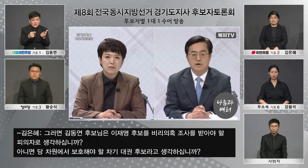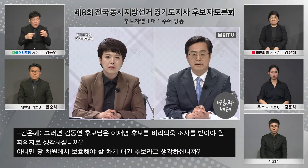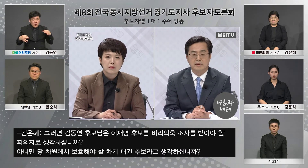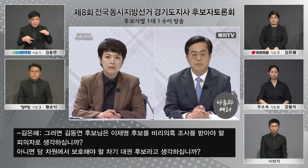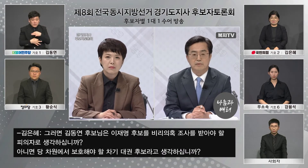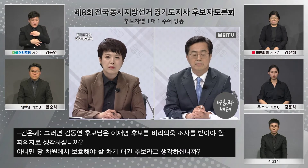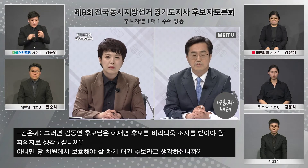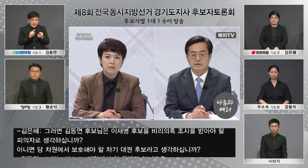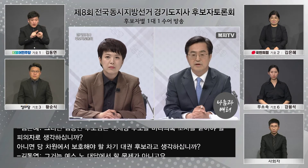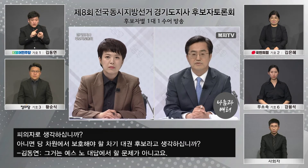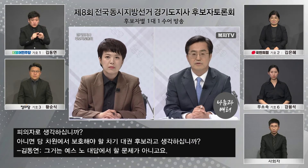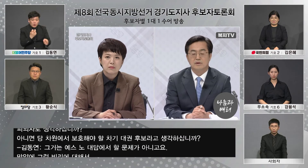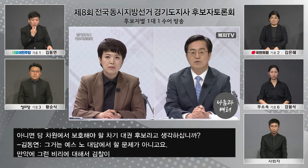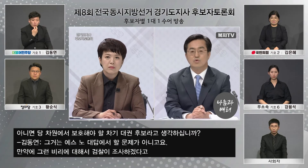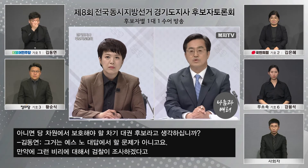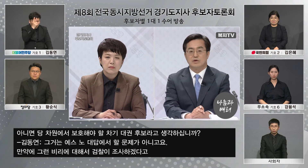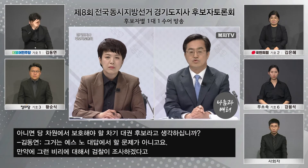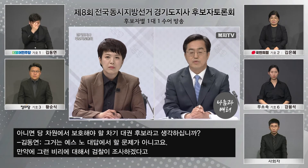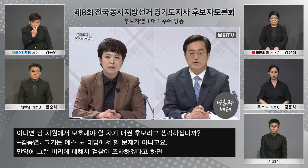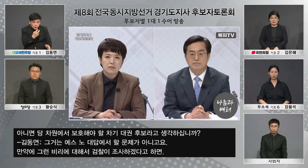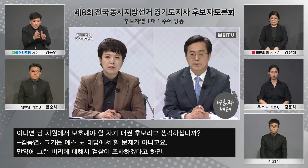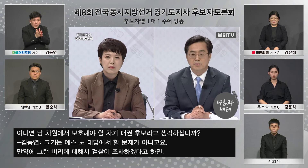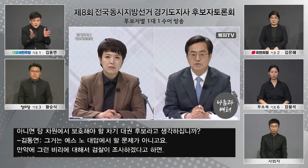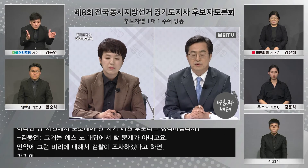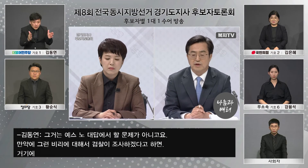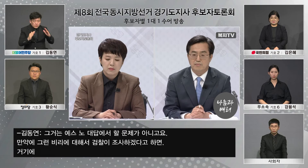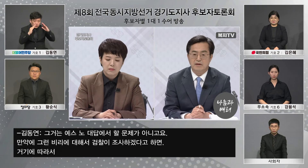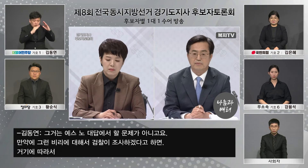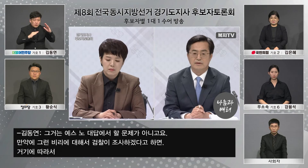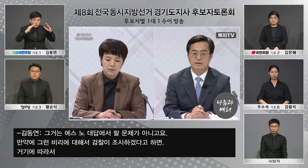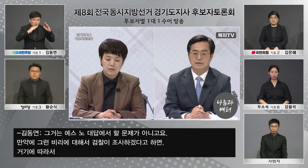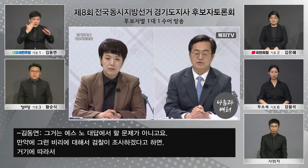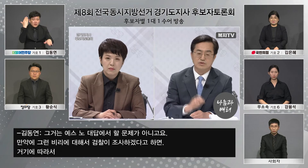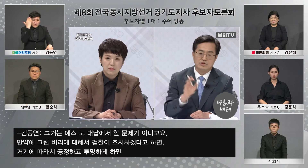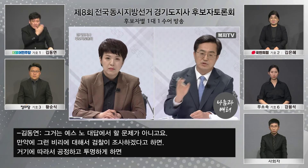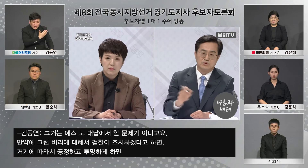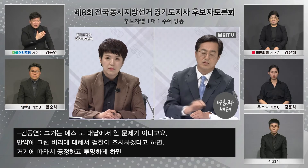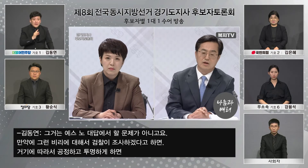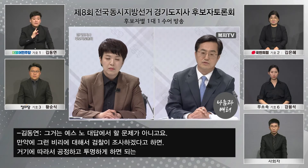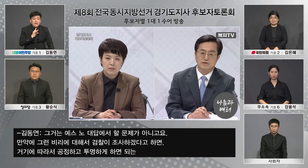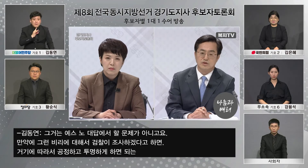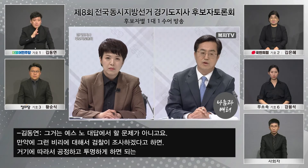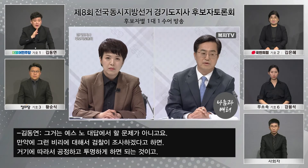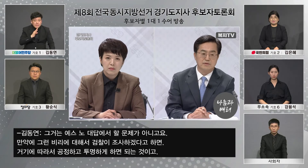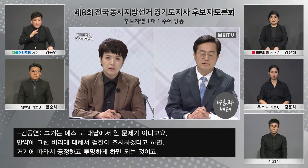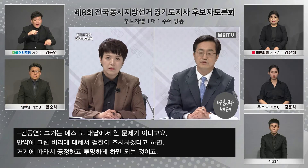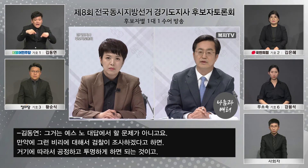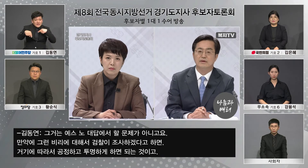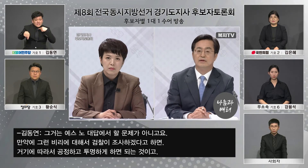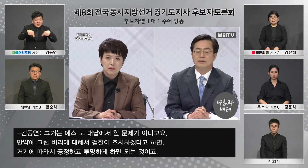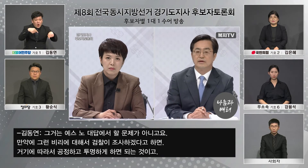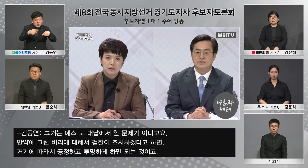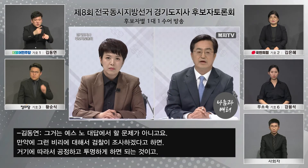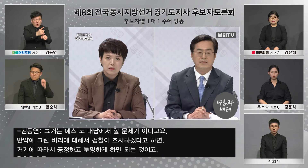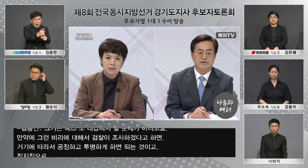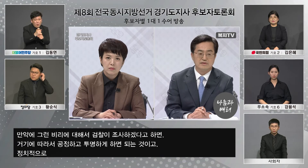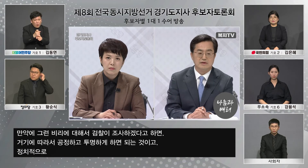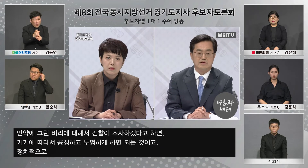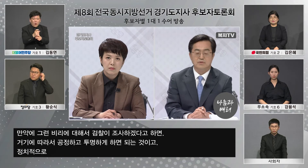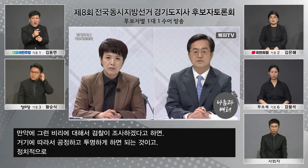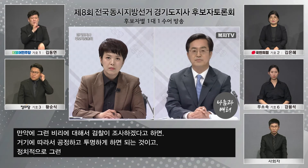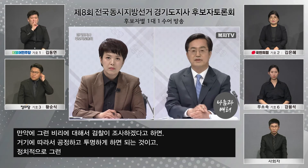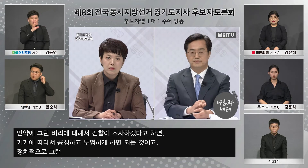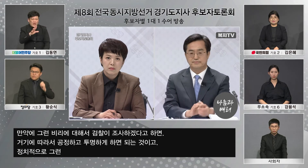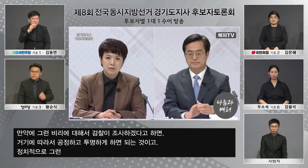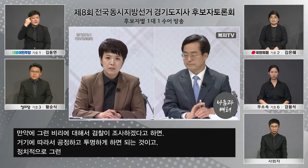검찰이 조사하겠다면은 거기에 따라서 공정하고 투명하게 하면 되는 것이고, 다만 정치적으로 그와 같은 것을 이용하는 것은 해서는 안 된다 이렇게